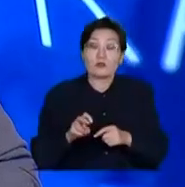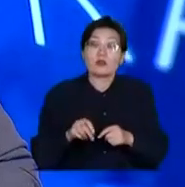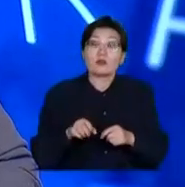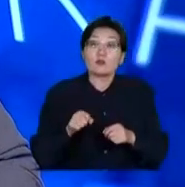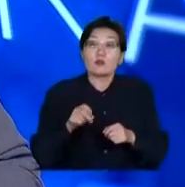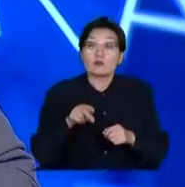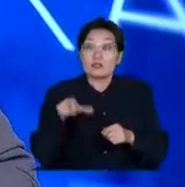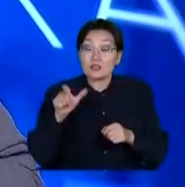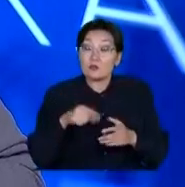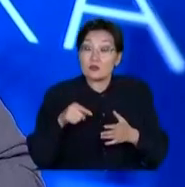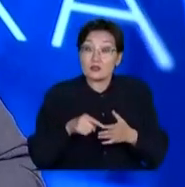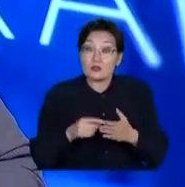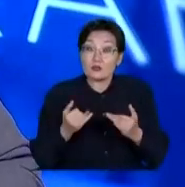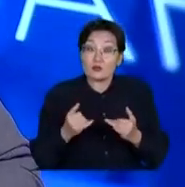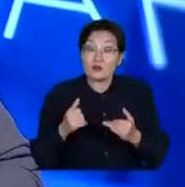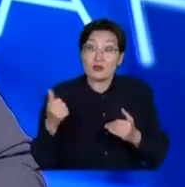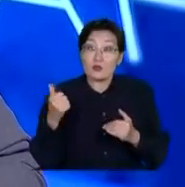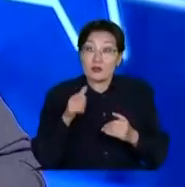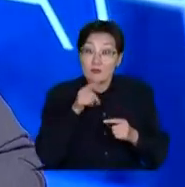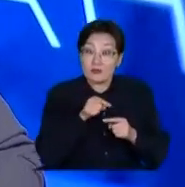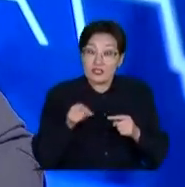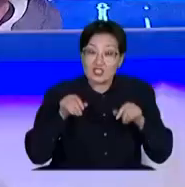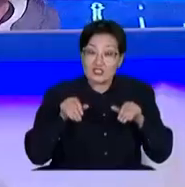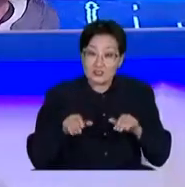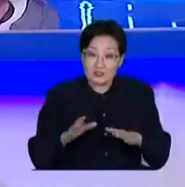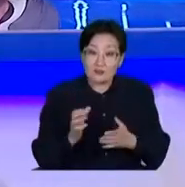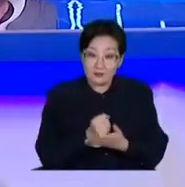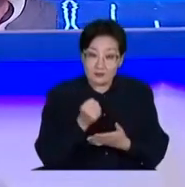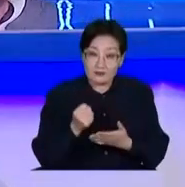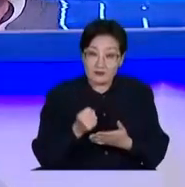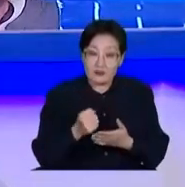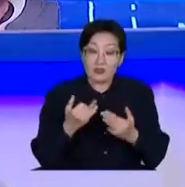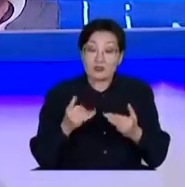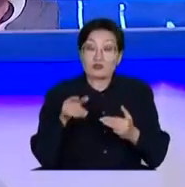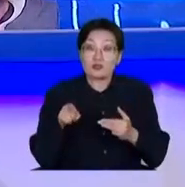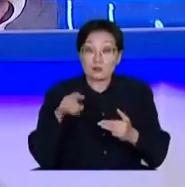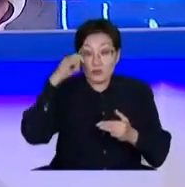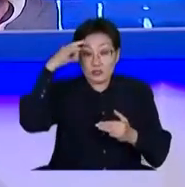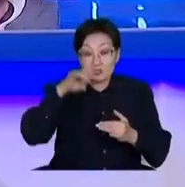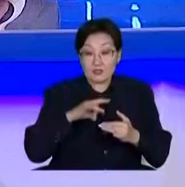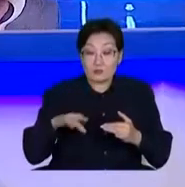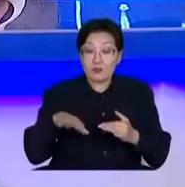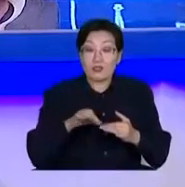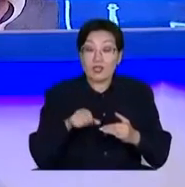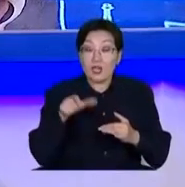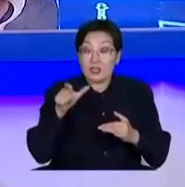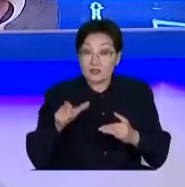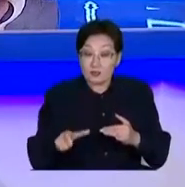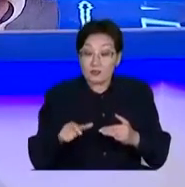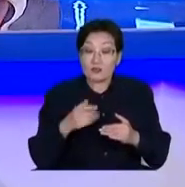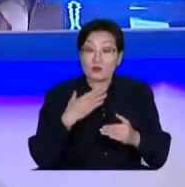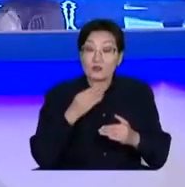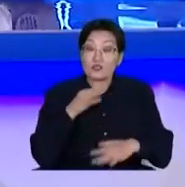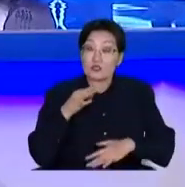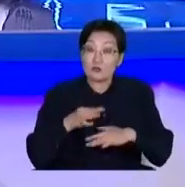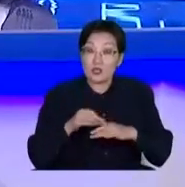Болат Құлатаевтың мәселесі бір жұмаға жетпей шешіліпті. Енді ол Қазақстан Республикасының азаматы, өзіне